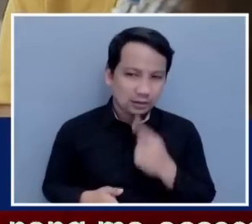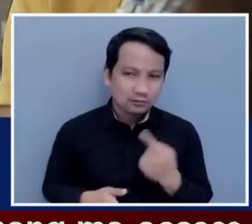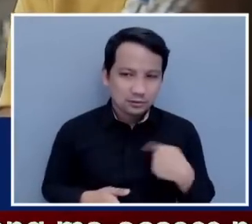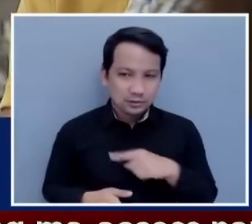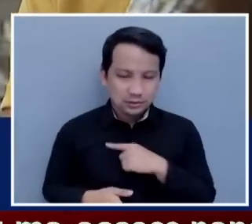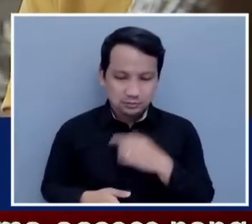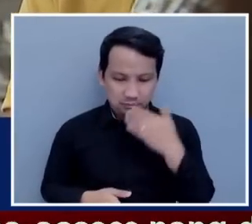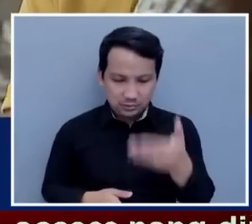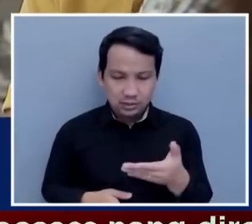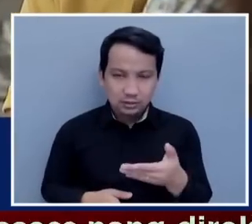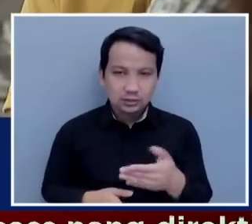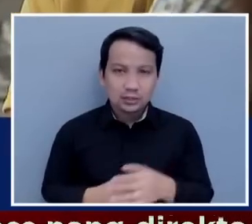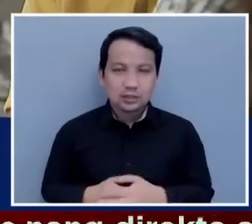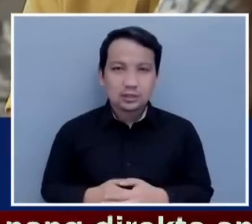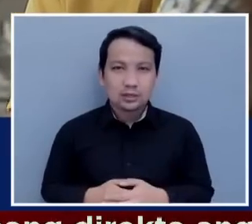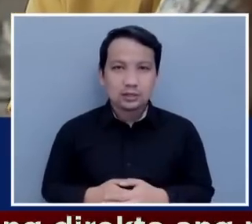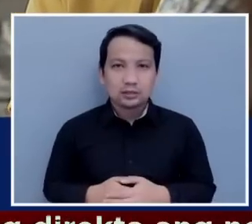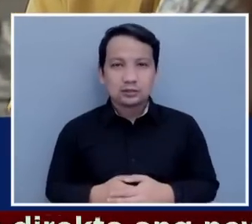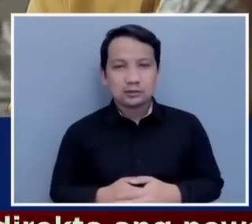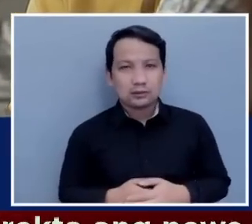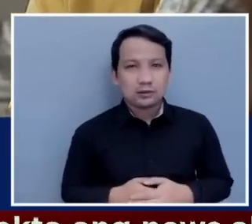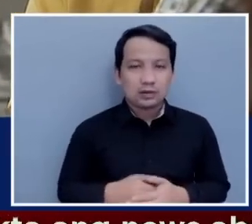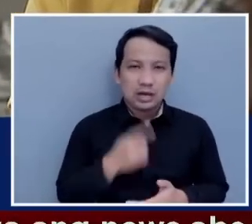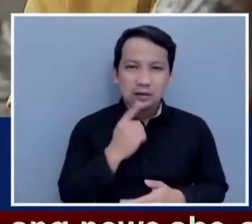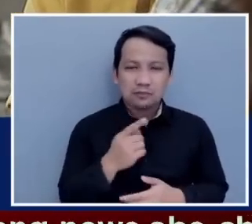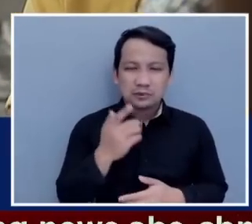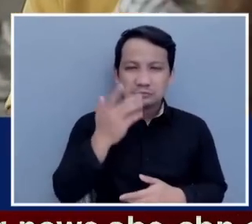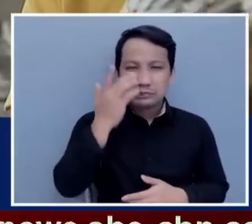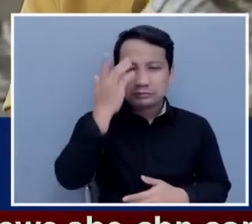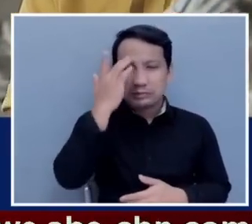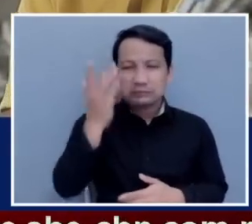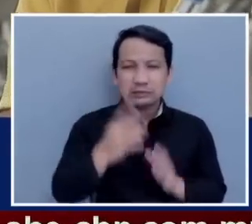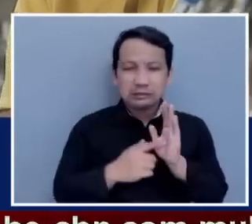na yung kapatid niya nga, nilalagnat na rin, yung panganay.